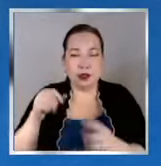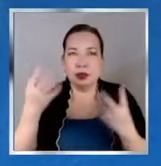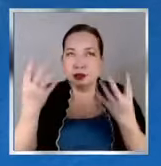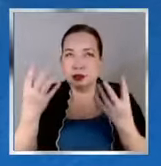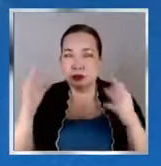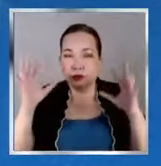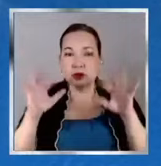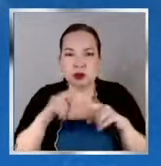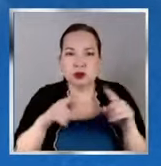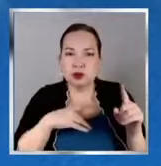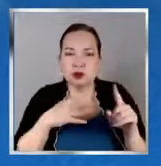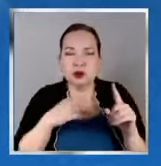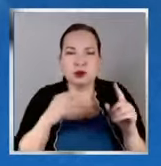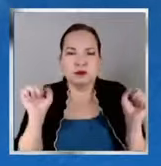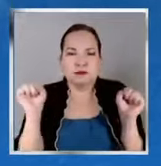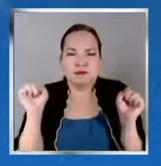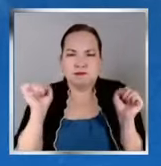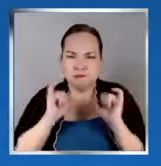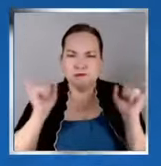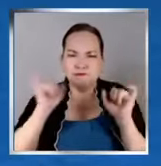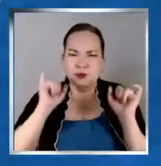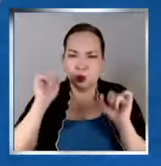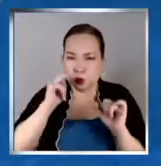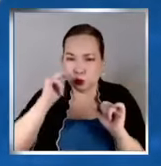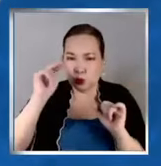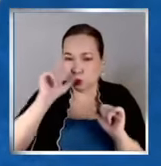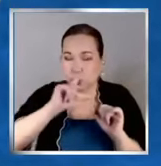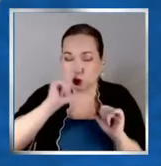amihan sa Luzon. Kaninang umaga nga, nakapagtala ng